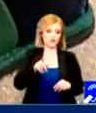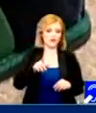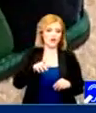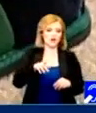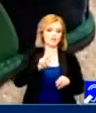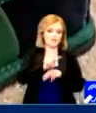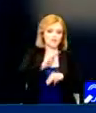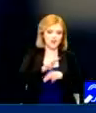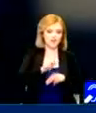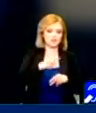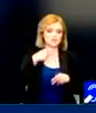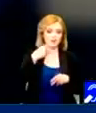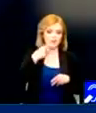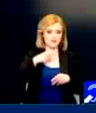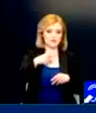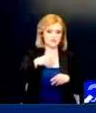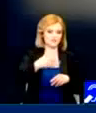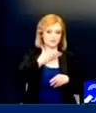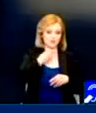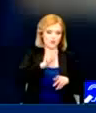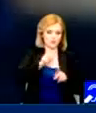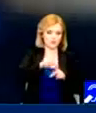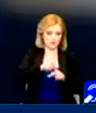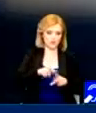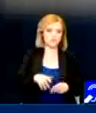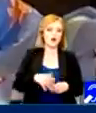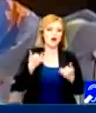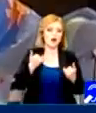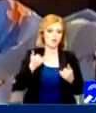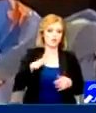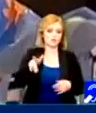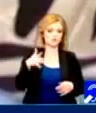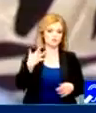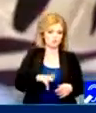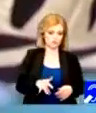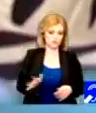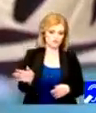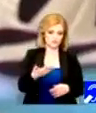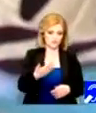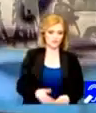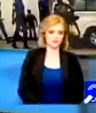să vorbească urât. În urma acestui scandal, coordonatoarea a fost demisă, iar 2 infirmiere și o asistentă și-au dat demisia.